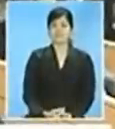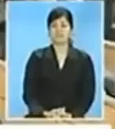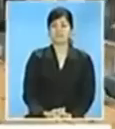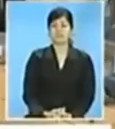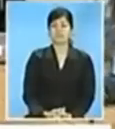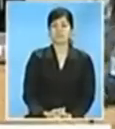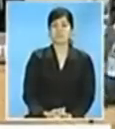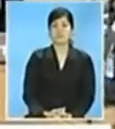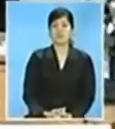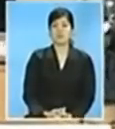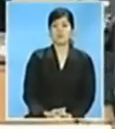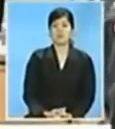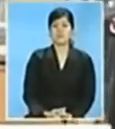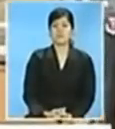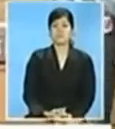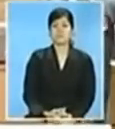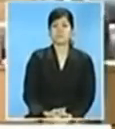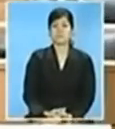นั่งเถอะครับ